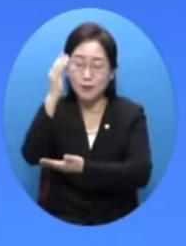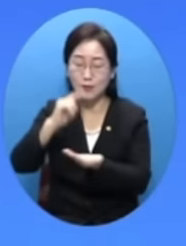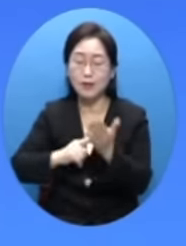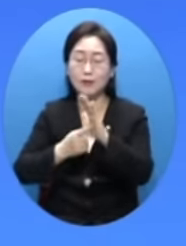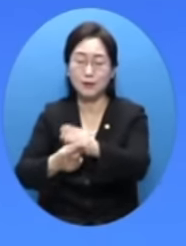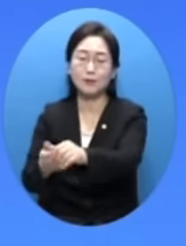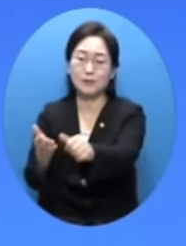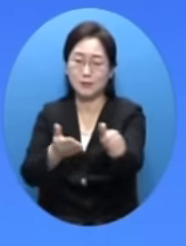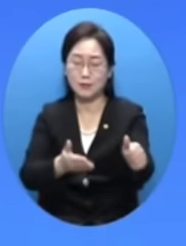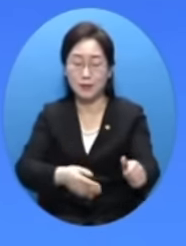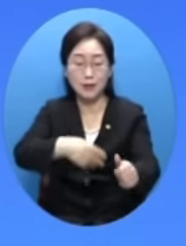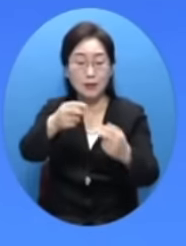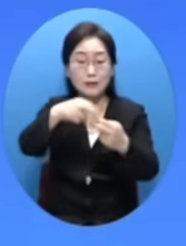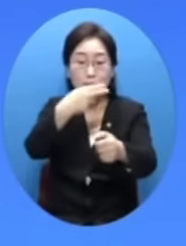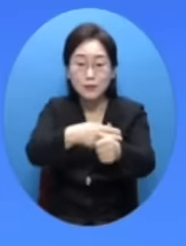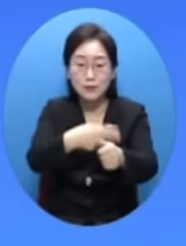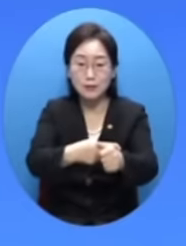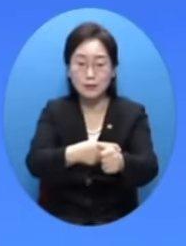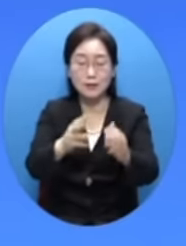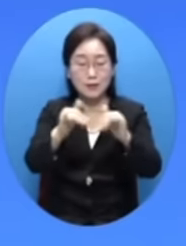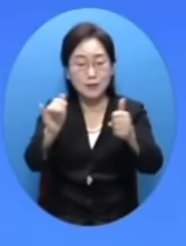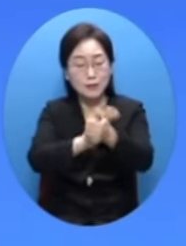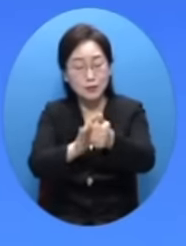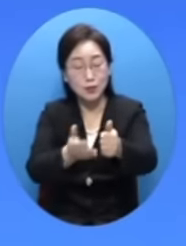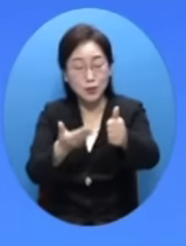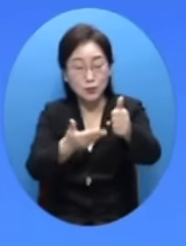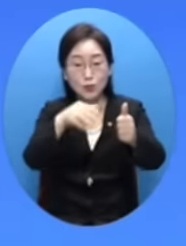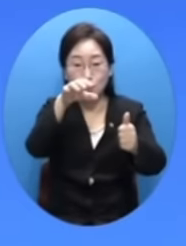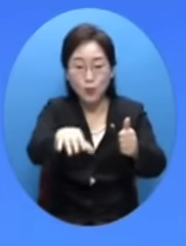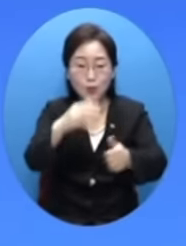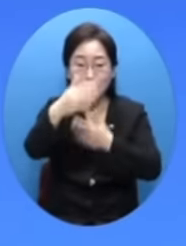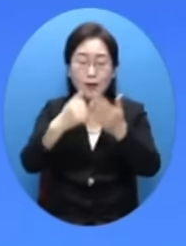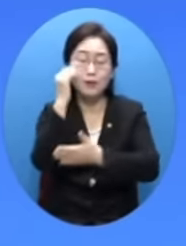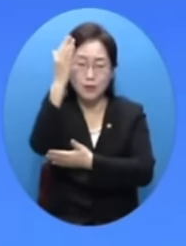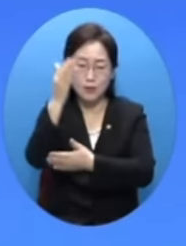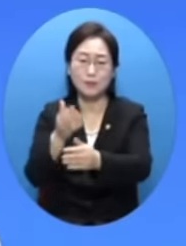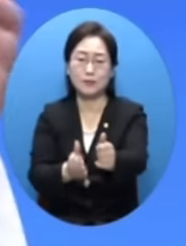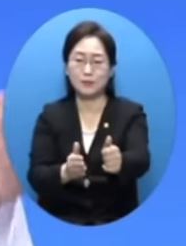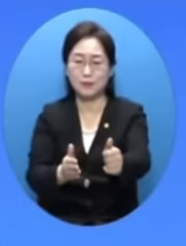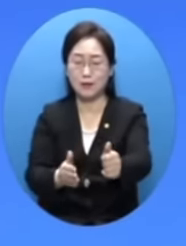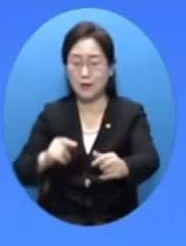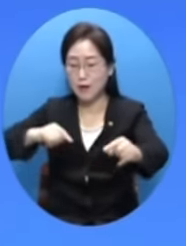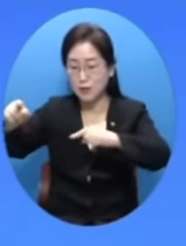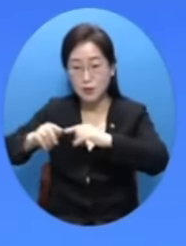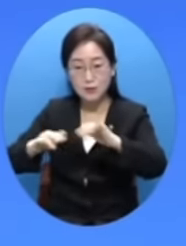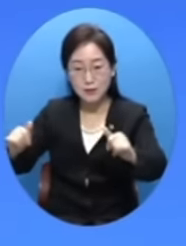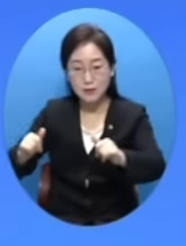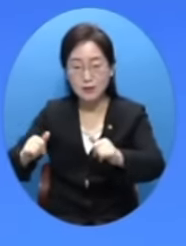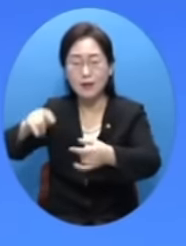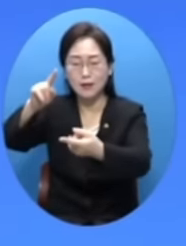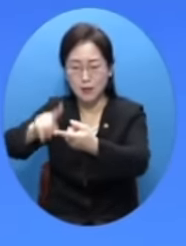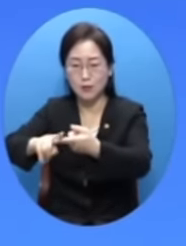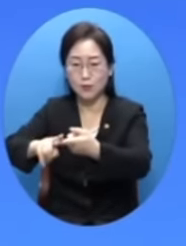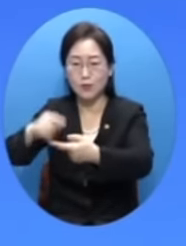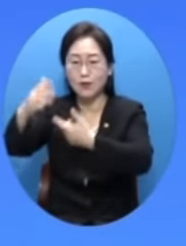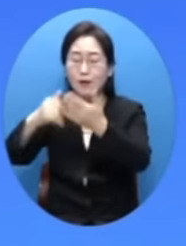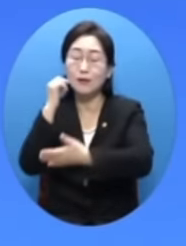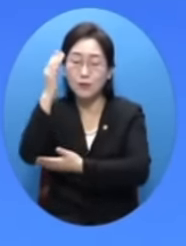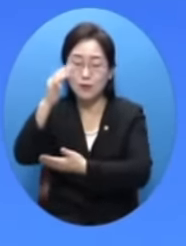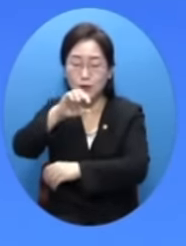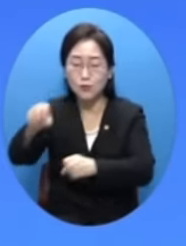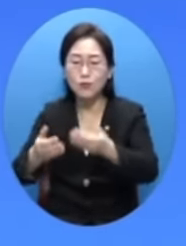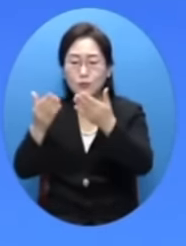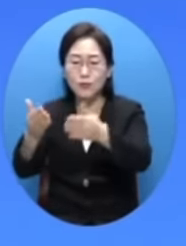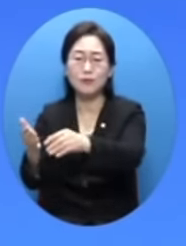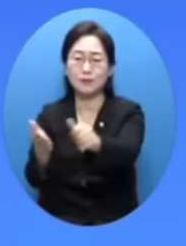바라고, 의사 선생님은 사람들을 치료하는 그 장소에서 하나님께 영광을 돌리게 되기를 바라고, 정치를 하는 사람은 정치하는 그 자리에서 하나님께 영광을 돌리게 되기를